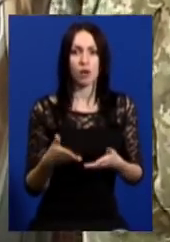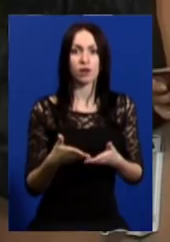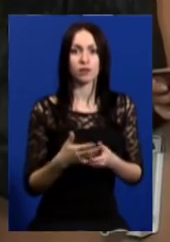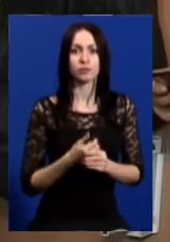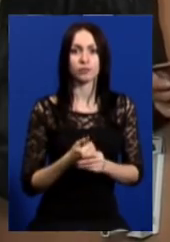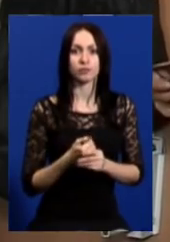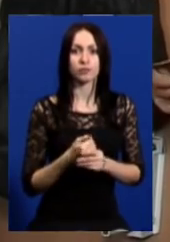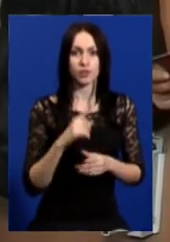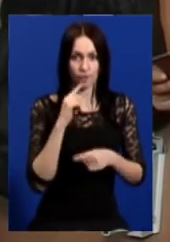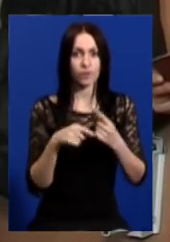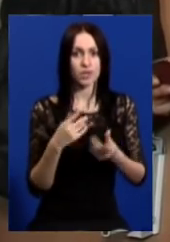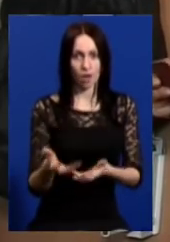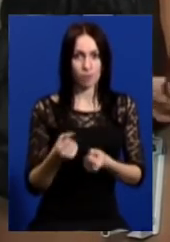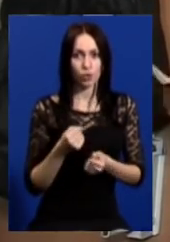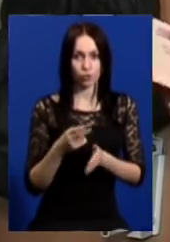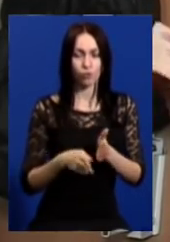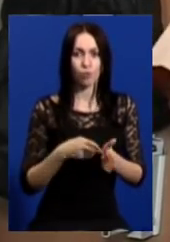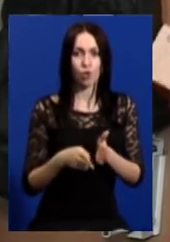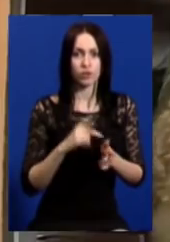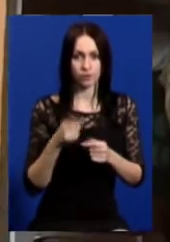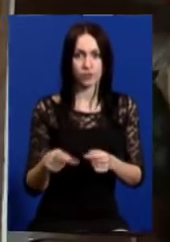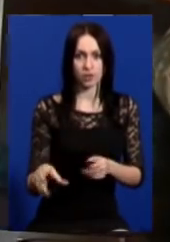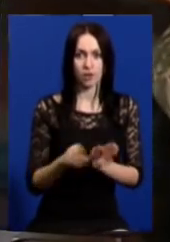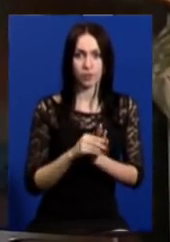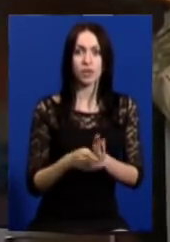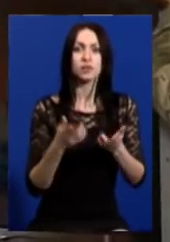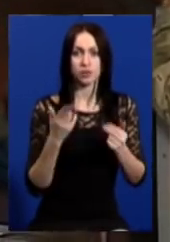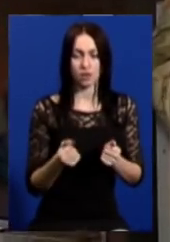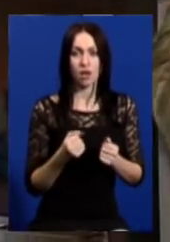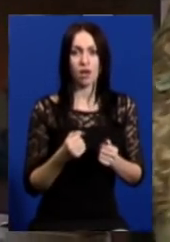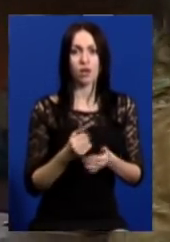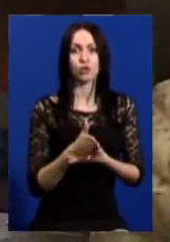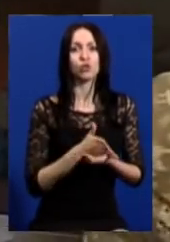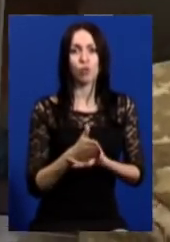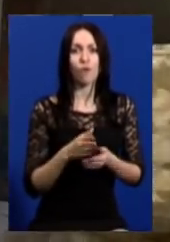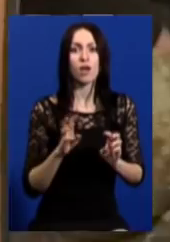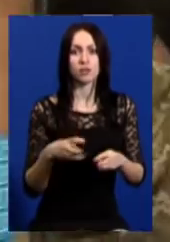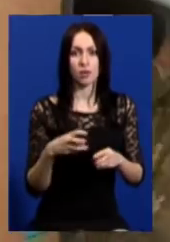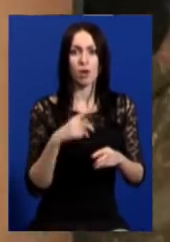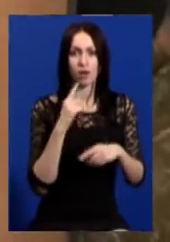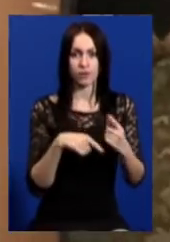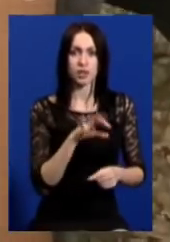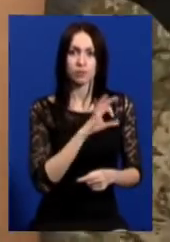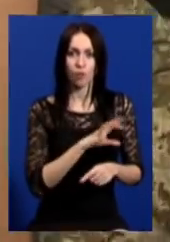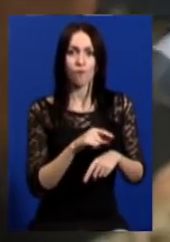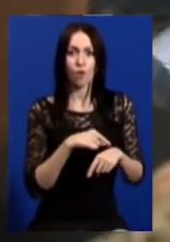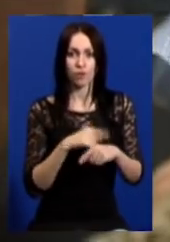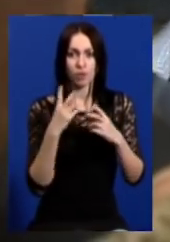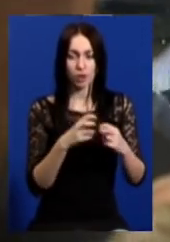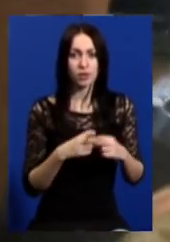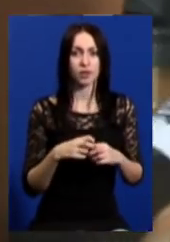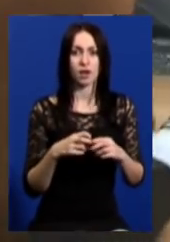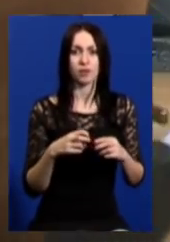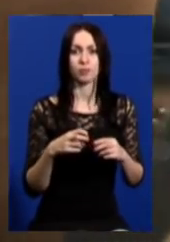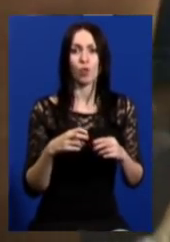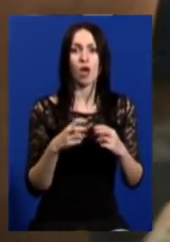службову собаку завжди беруть у потяг. Так, службова собака завжди використовується під час огляду транспортних